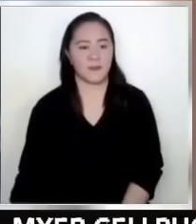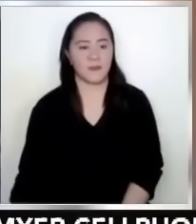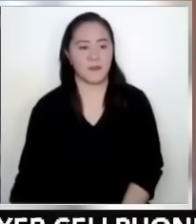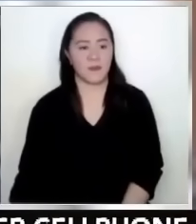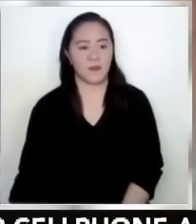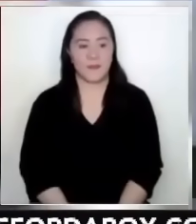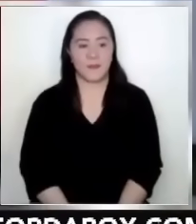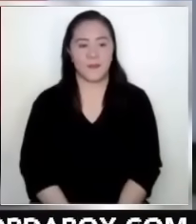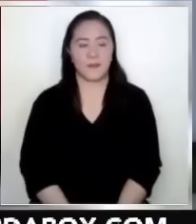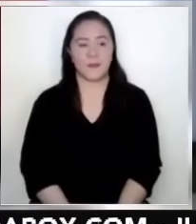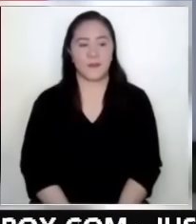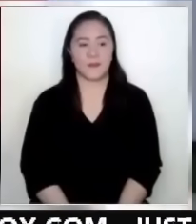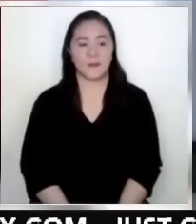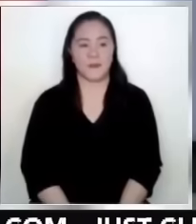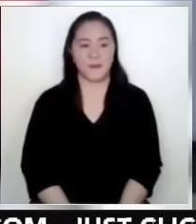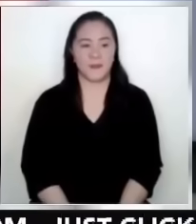oras.